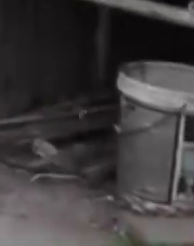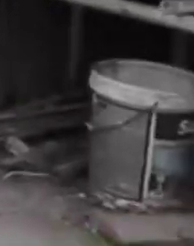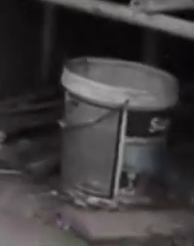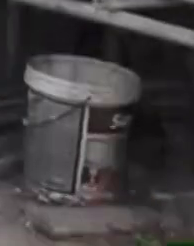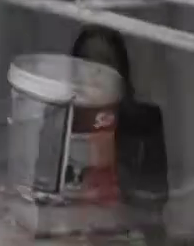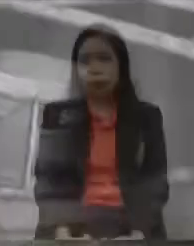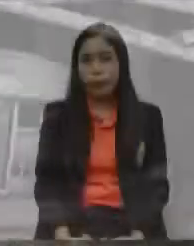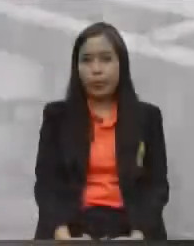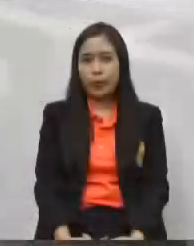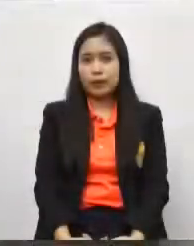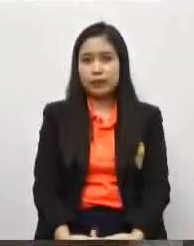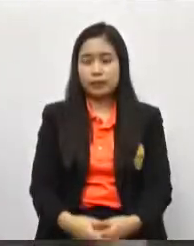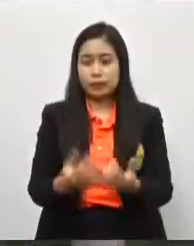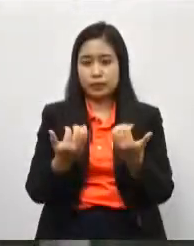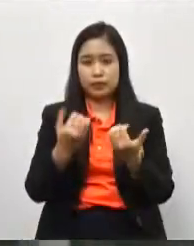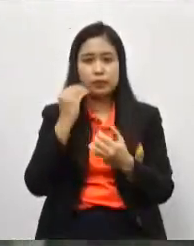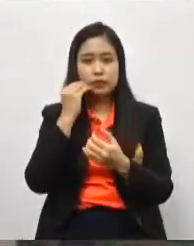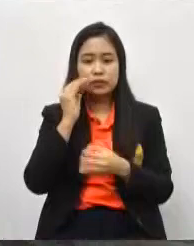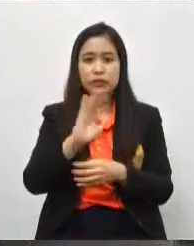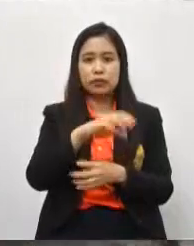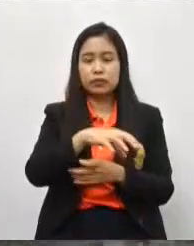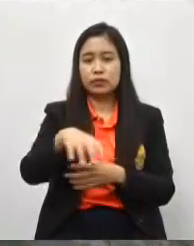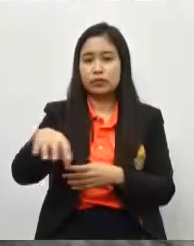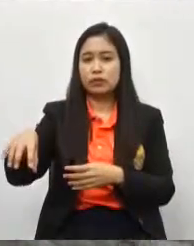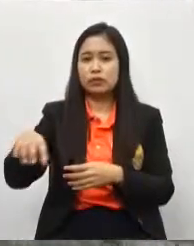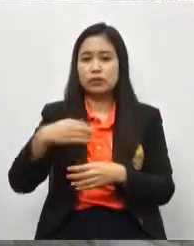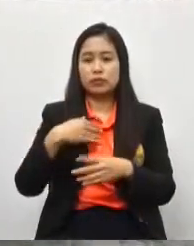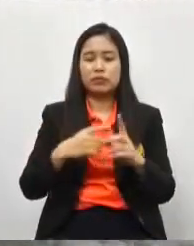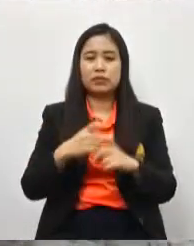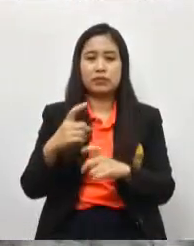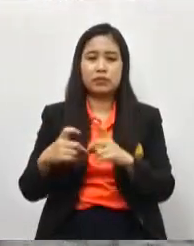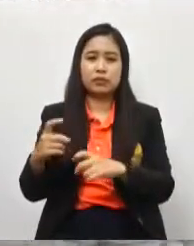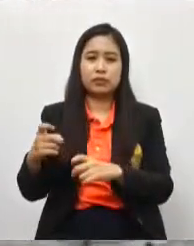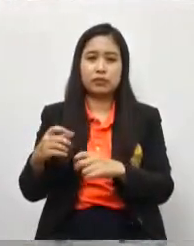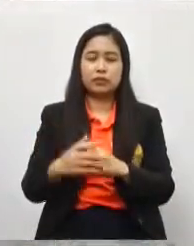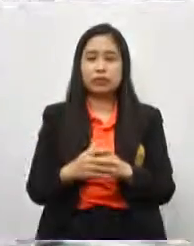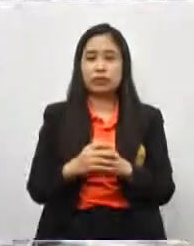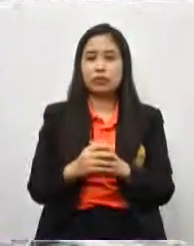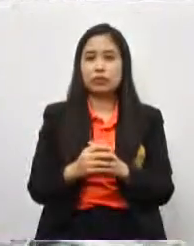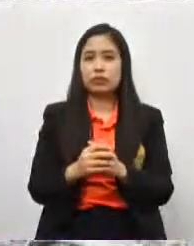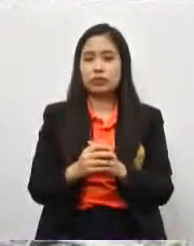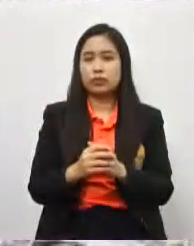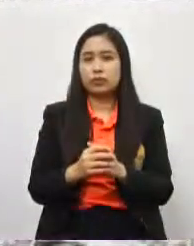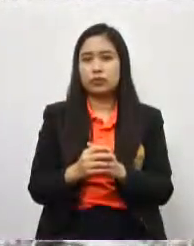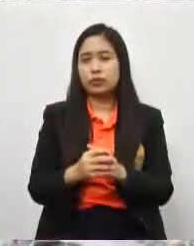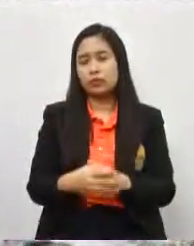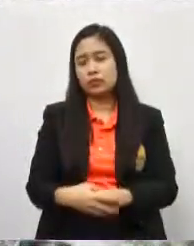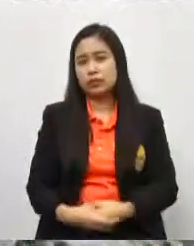ยู่บ้านของนายจ้างของย่าไม่เคยมีบ้านเป็นของตนเอง